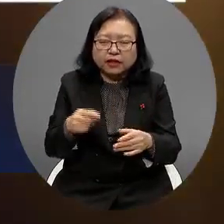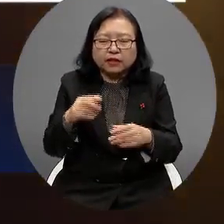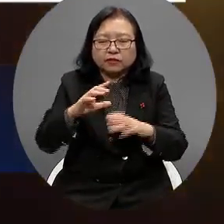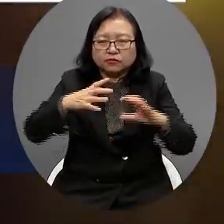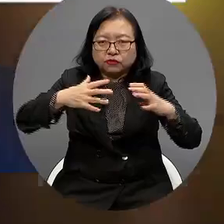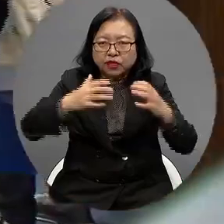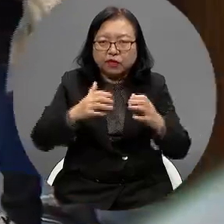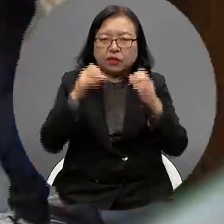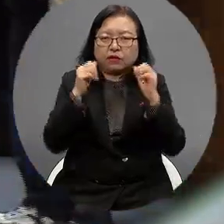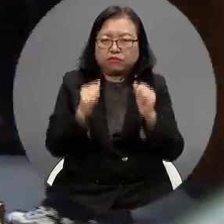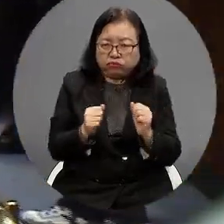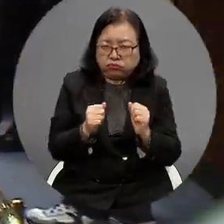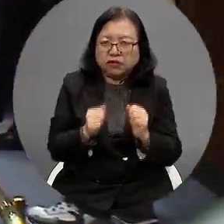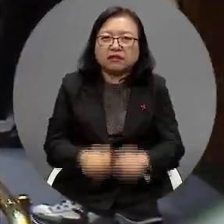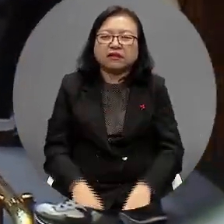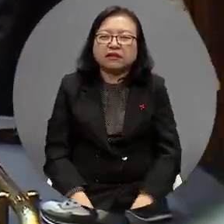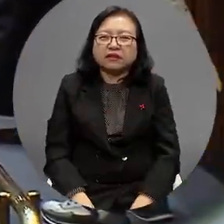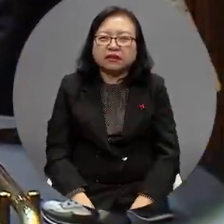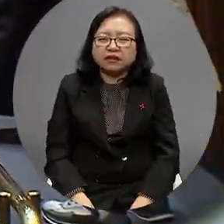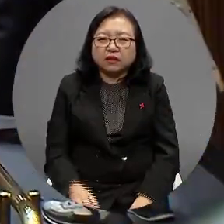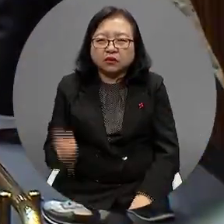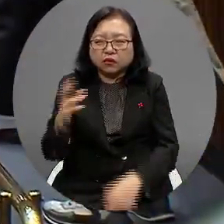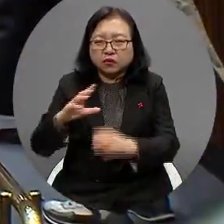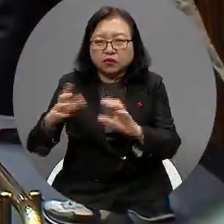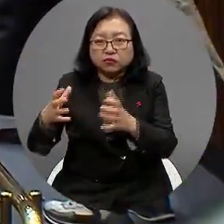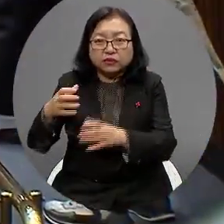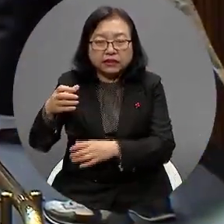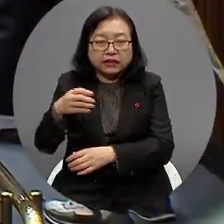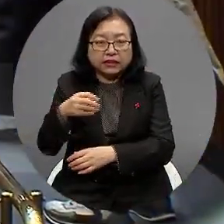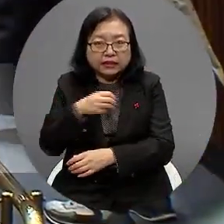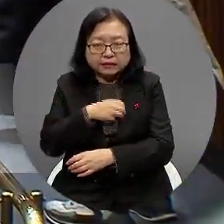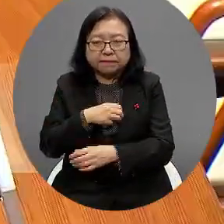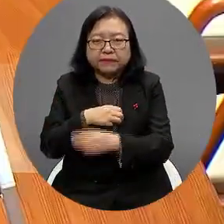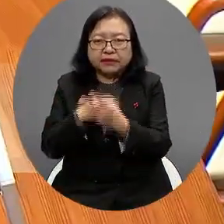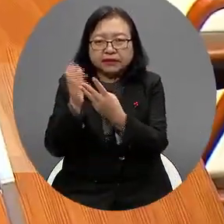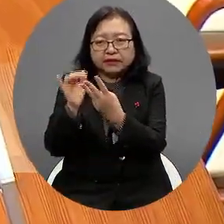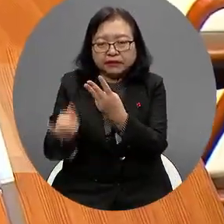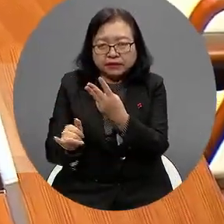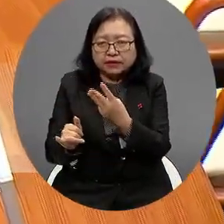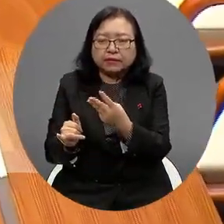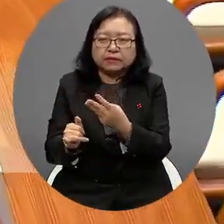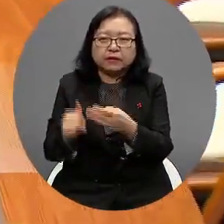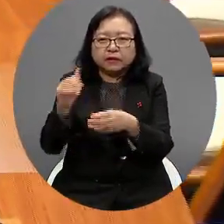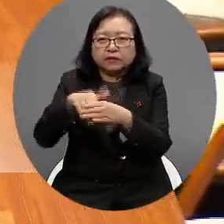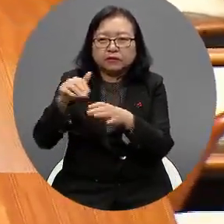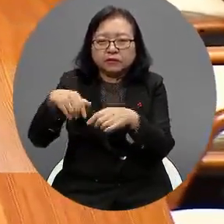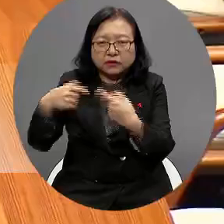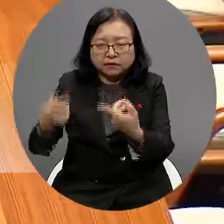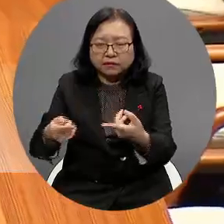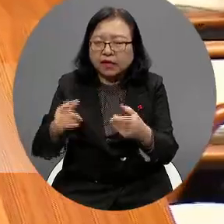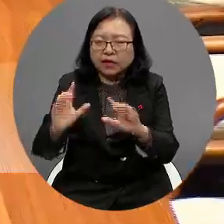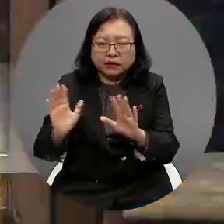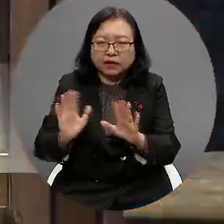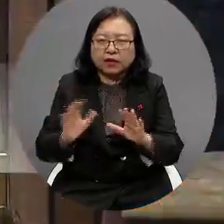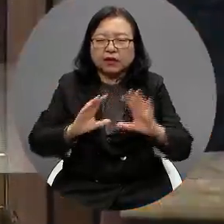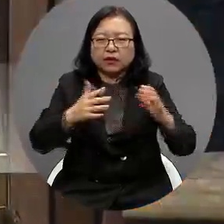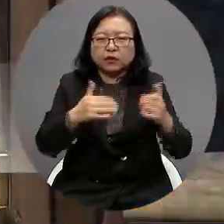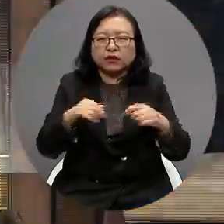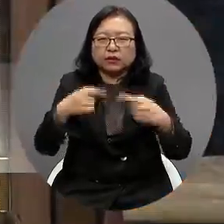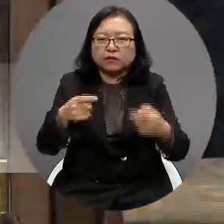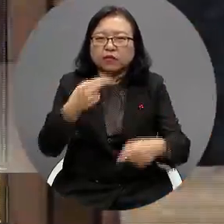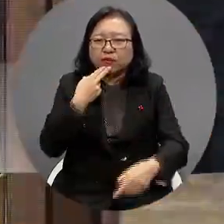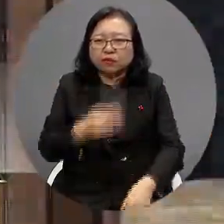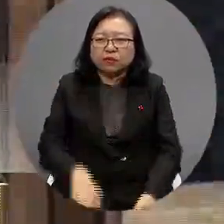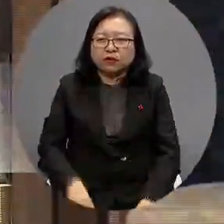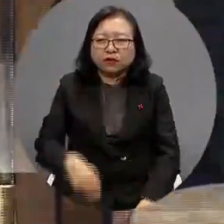되는 상황이었고 반면 국민의힘 소속 3명의 의원은 모두 본회의와 표결에 참석하지 않았습니다. 추경호